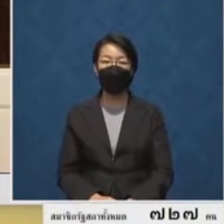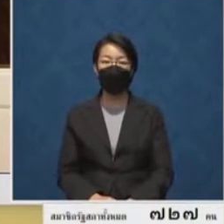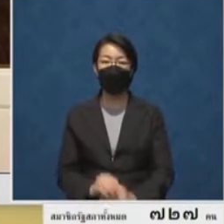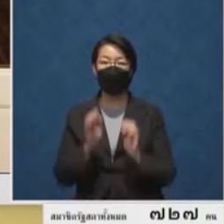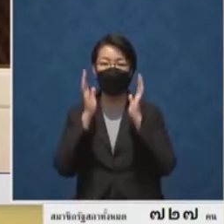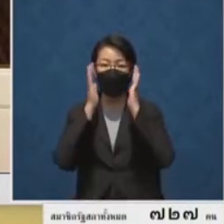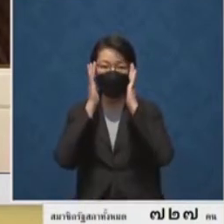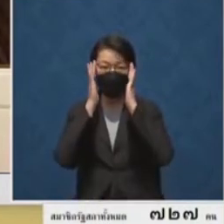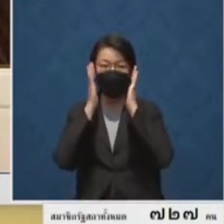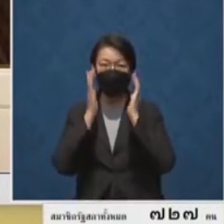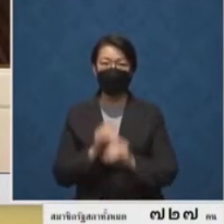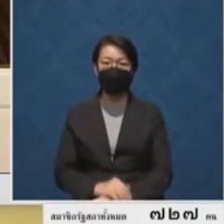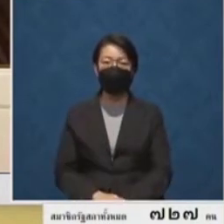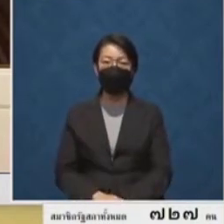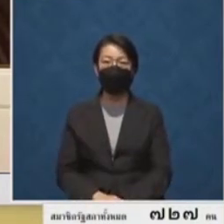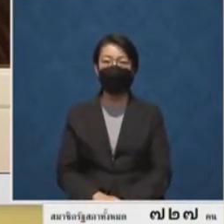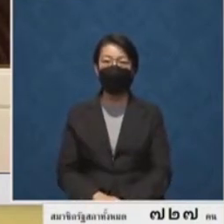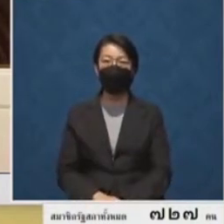ก่อนเดี๋ยวนะ